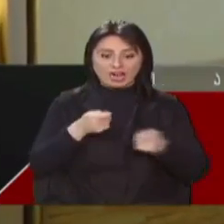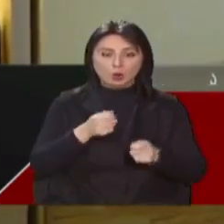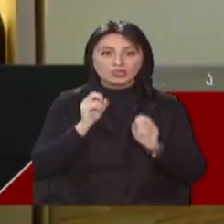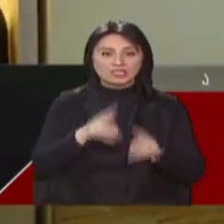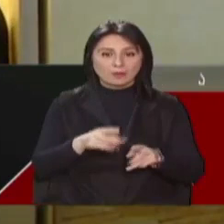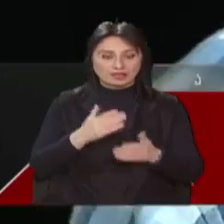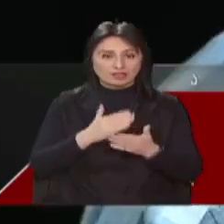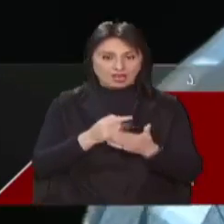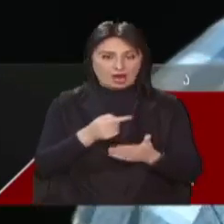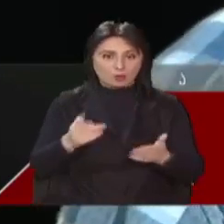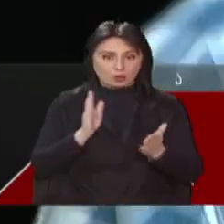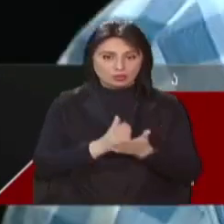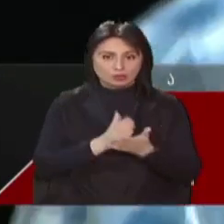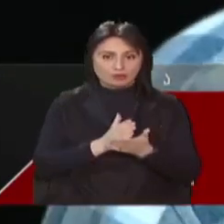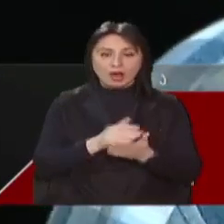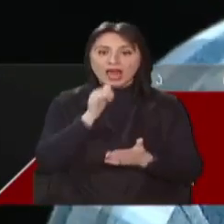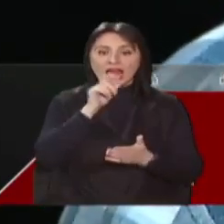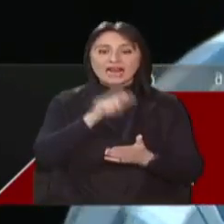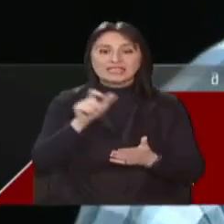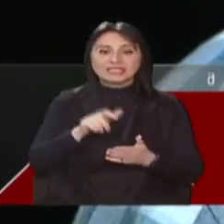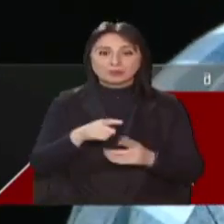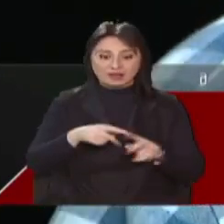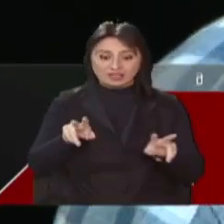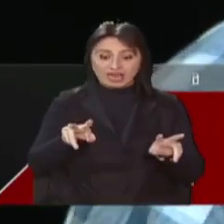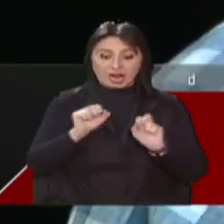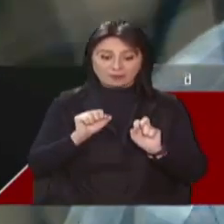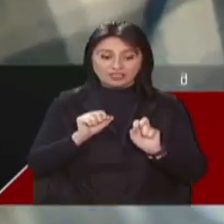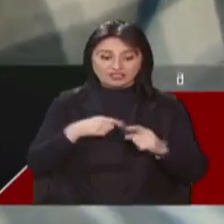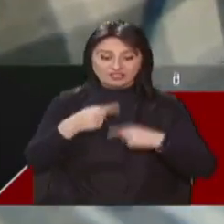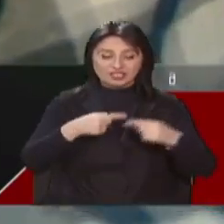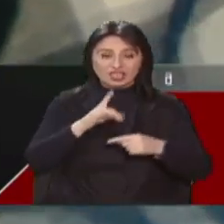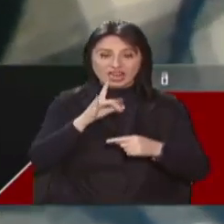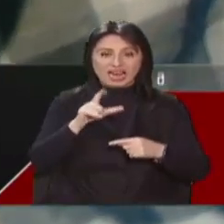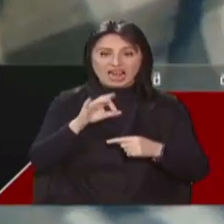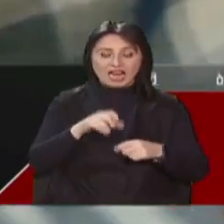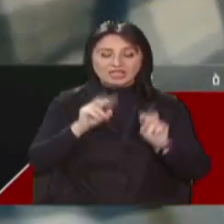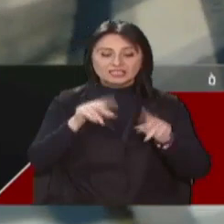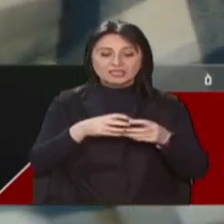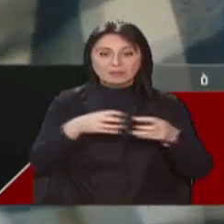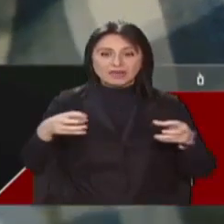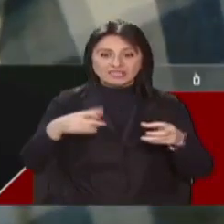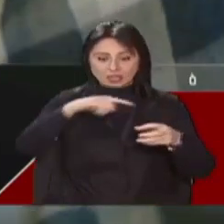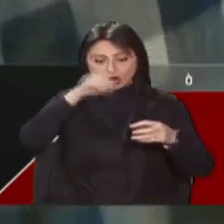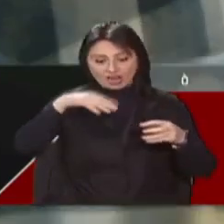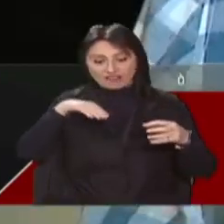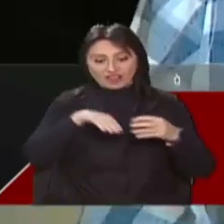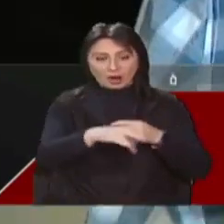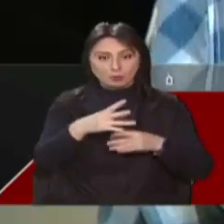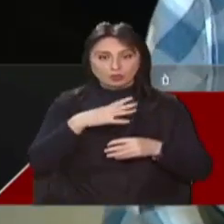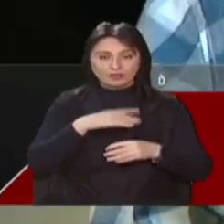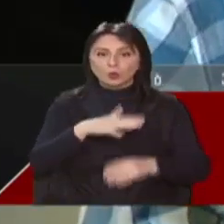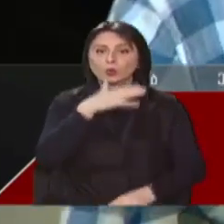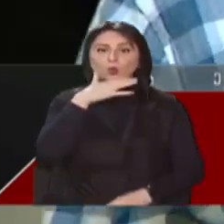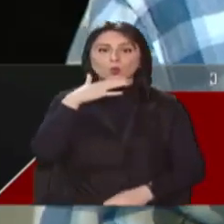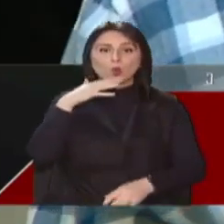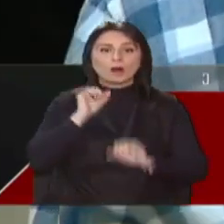საფრთხეს პრაქტიკულად გამორიცხავს. Ექსპერტი გამთიშველის როლზე და ელექტროსადენების სპეციალურ გვირაბზეც საუბრობს.